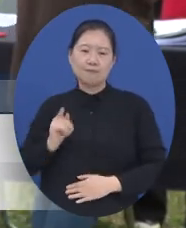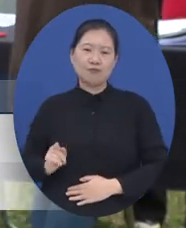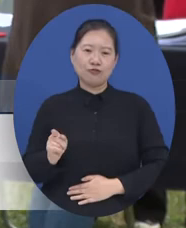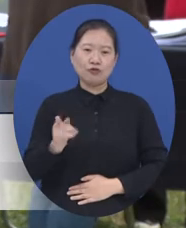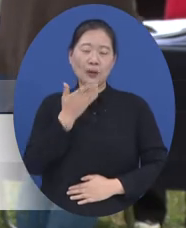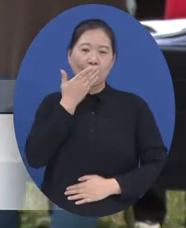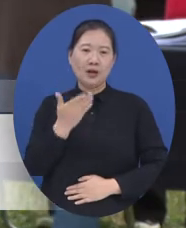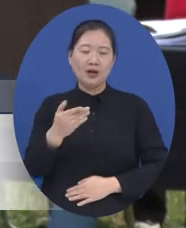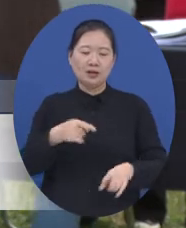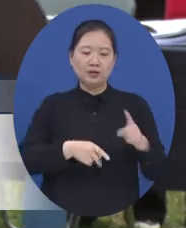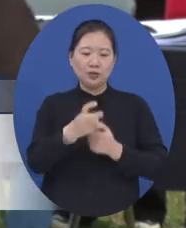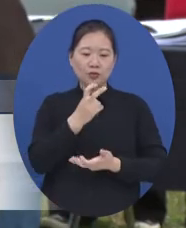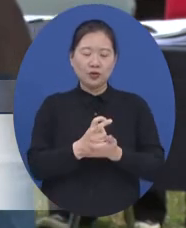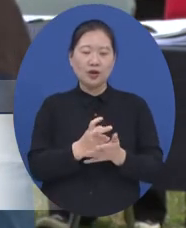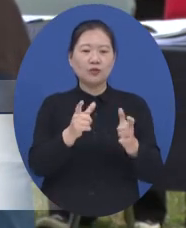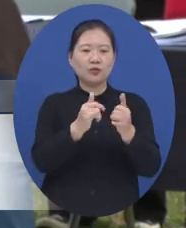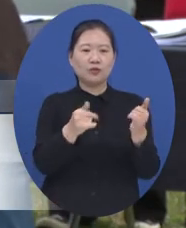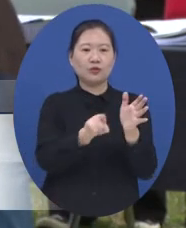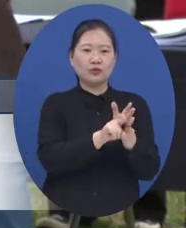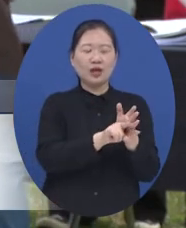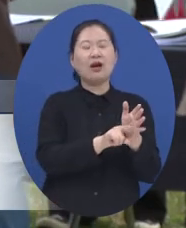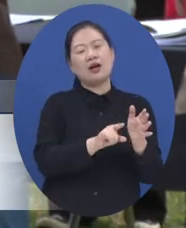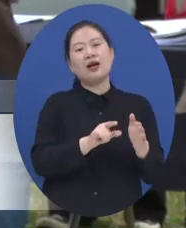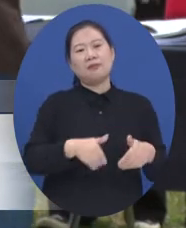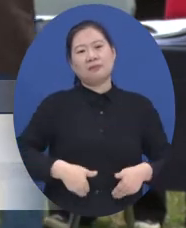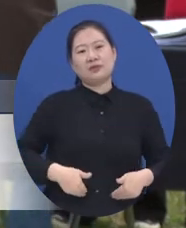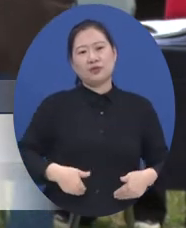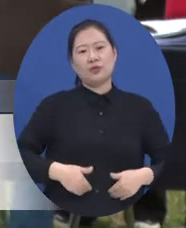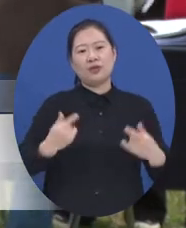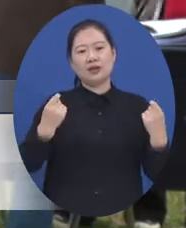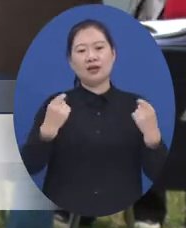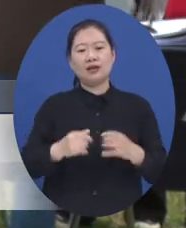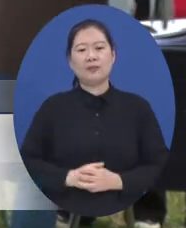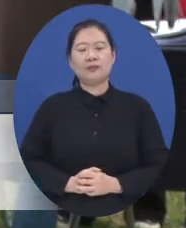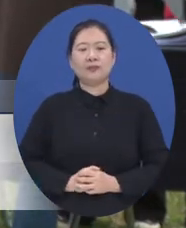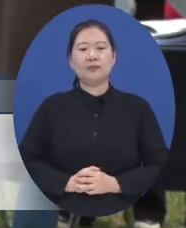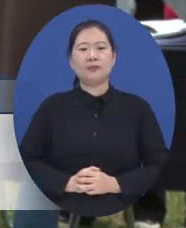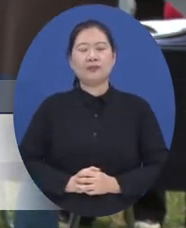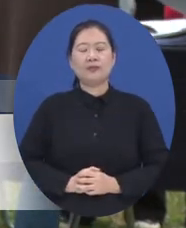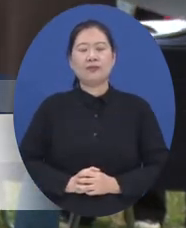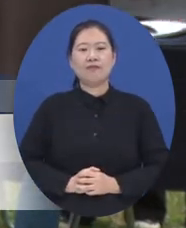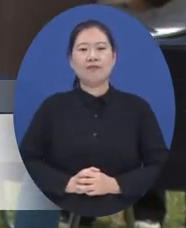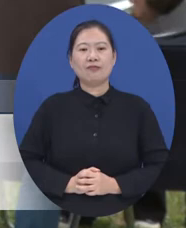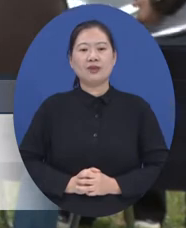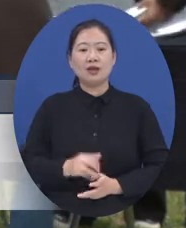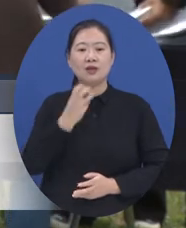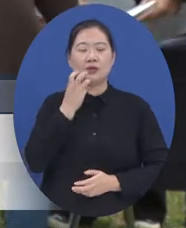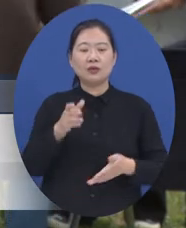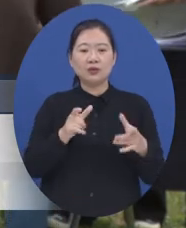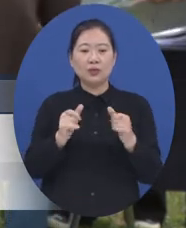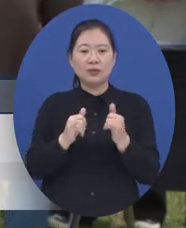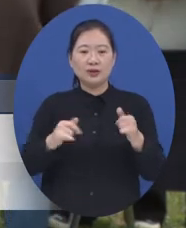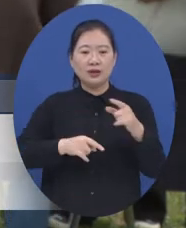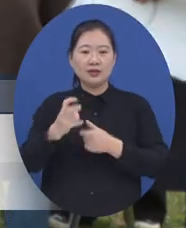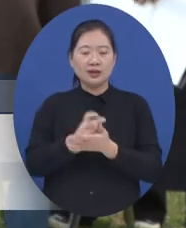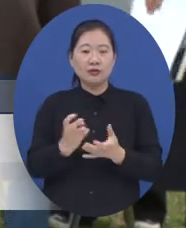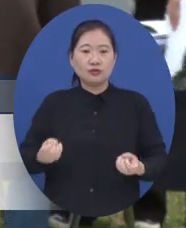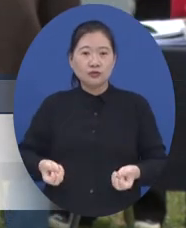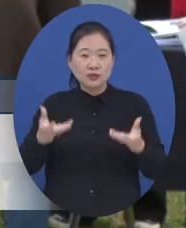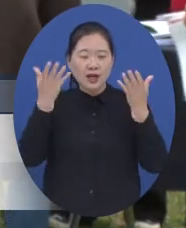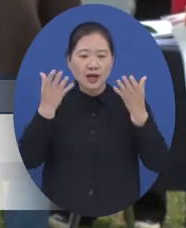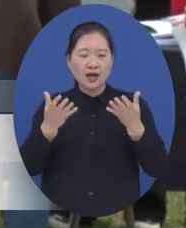정책이라는 것이 도움이 늘 위한 정책이 되어야 하지 않겠습니까 그런 뜻에서 는 경기도민 정책 축제는